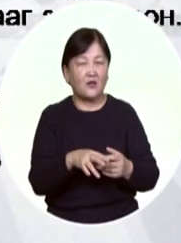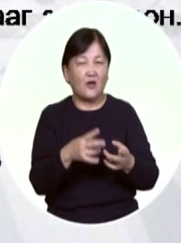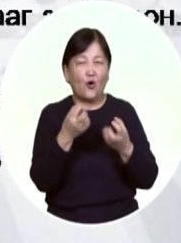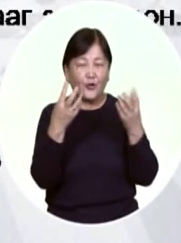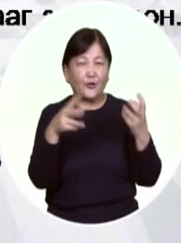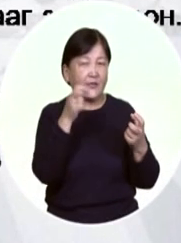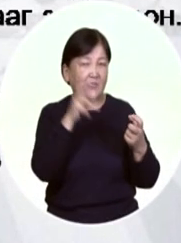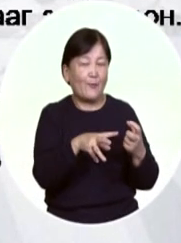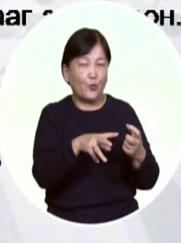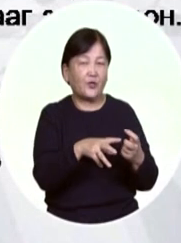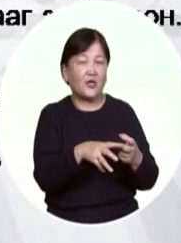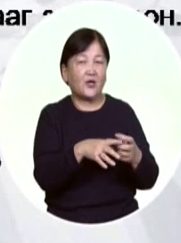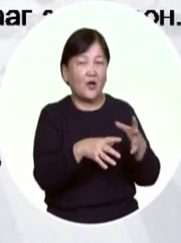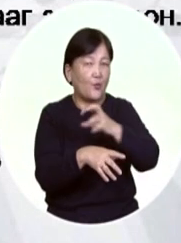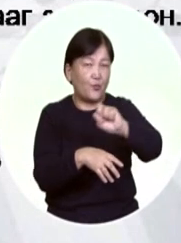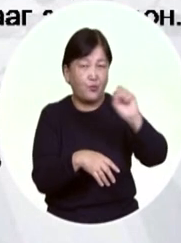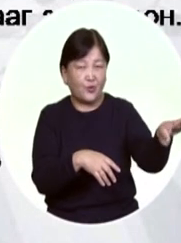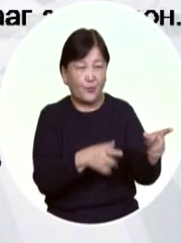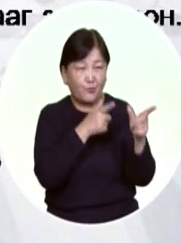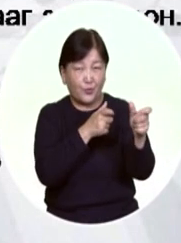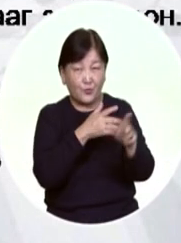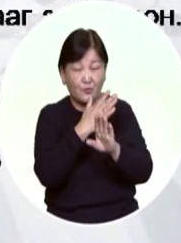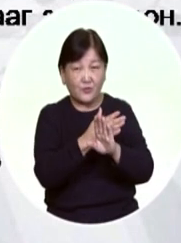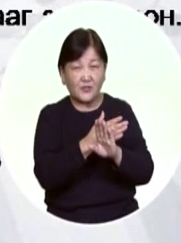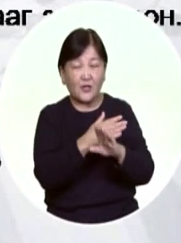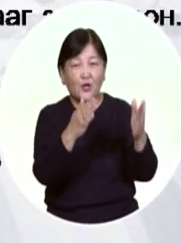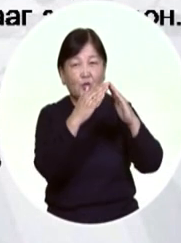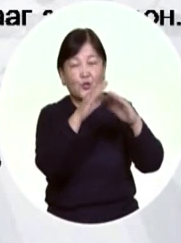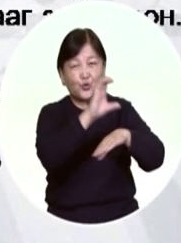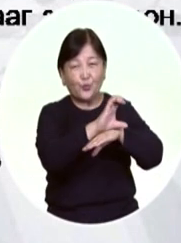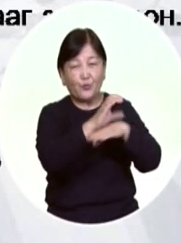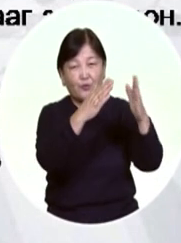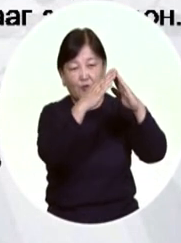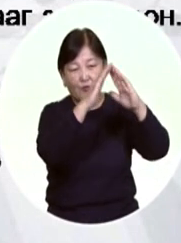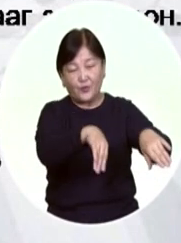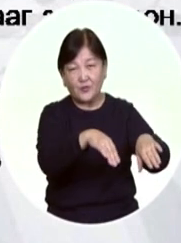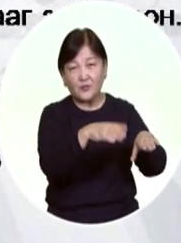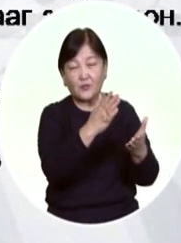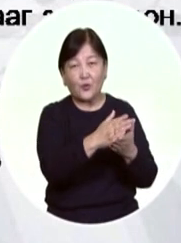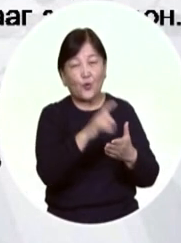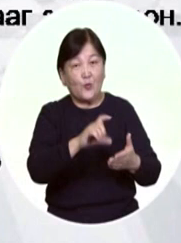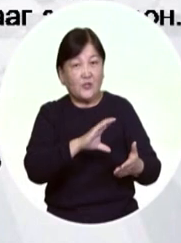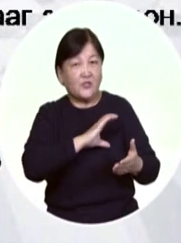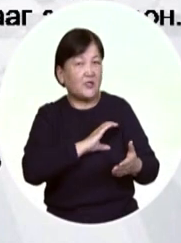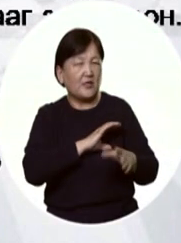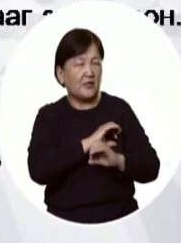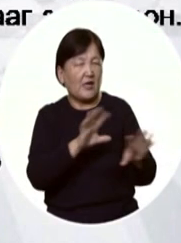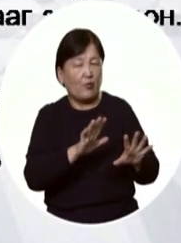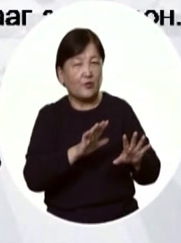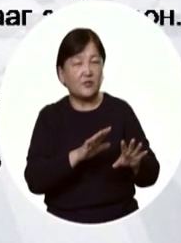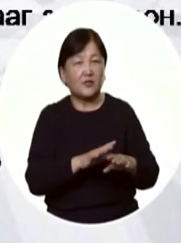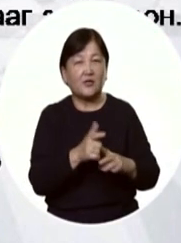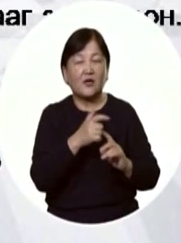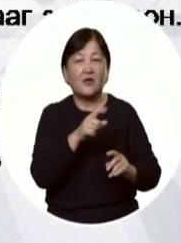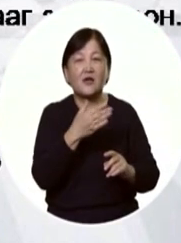хөдөөдөйг устгаад эхэлсэн байгаа. Тэгэхээр энэ баялаг өргөдсөн хүний сэтгэл зүй тавгүйцэн гэхээс илүү ямар үр дагаврыг